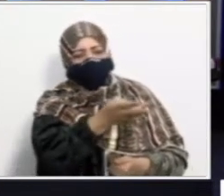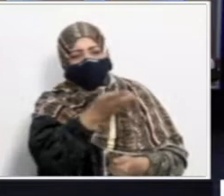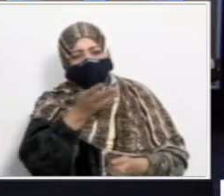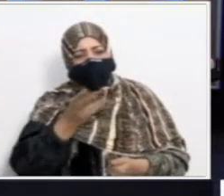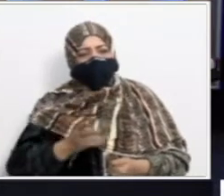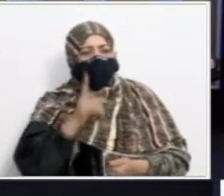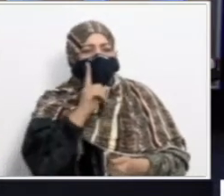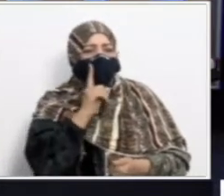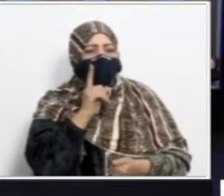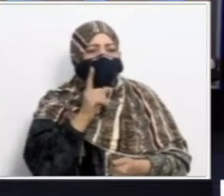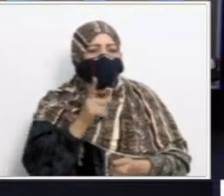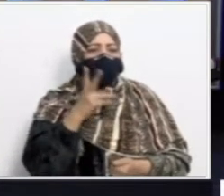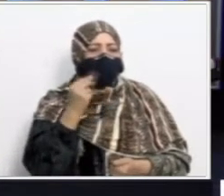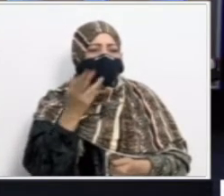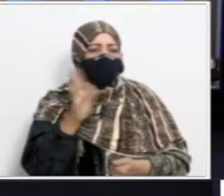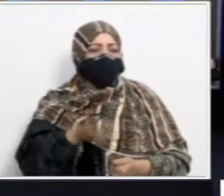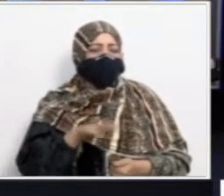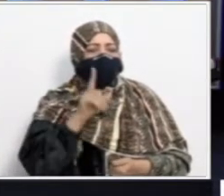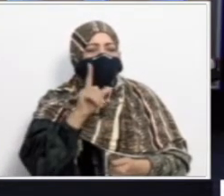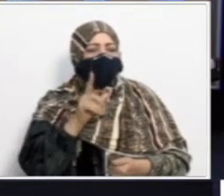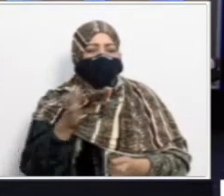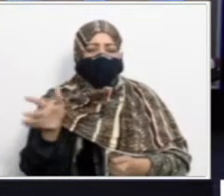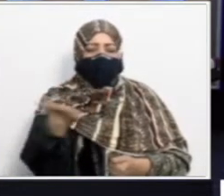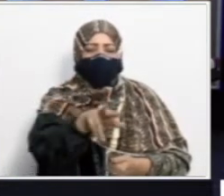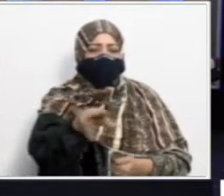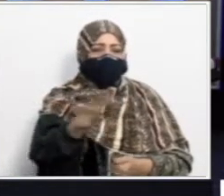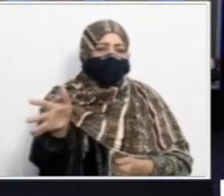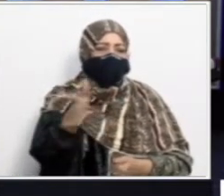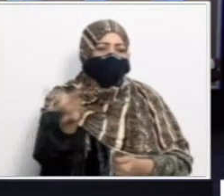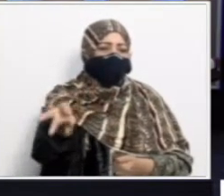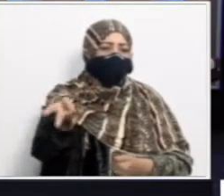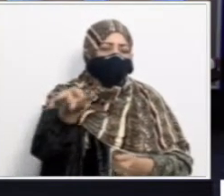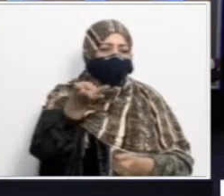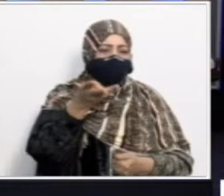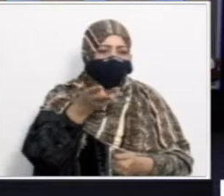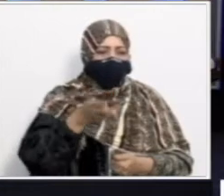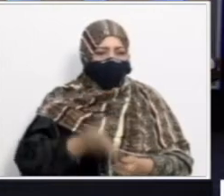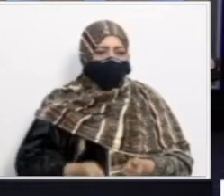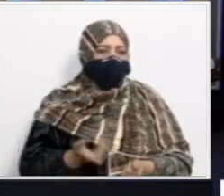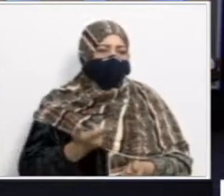تزوج ام الولد هذا مش زوجة اخ الولد. نعم تزوج ام الولد هذا، يعني عمه، يكون عمه.